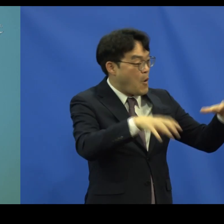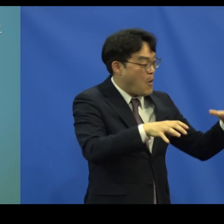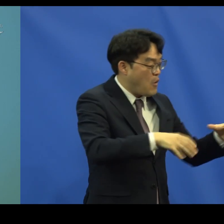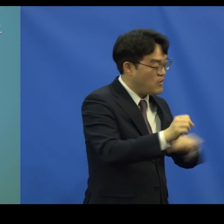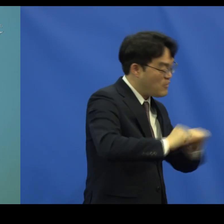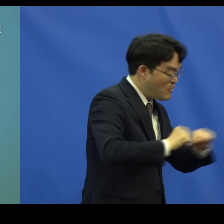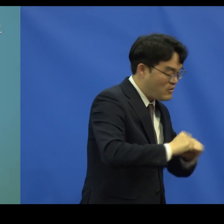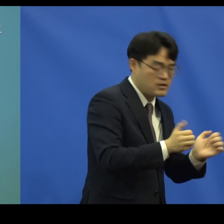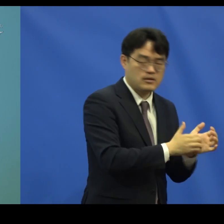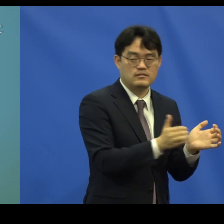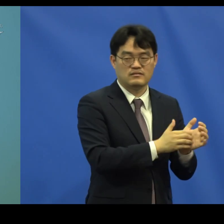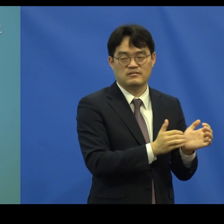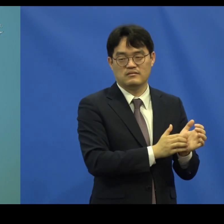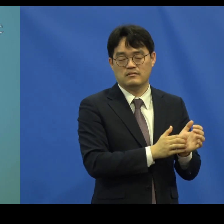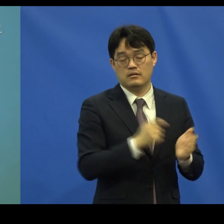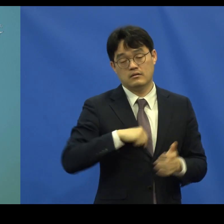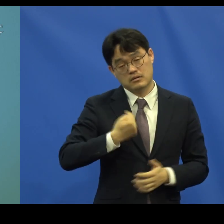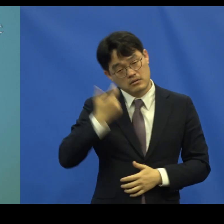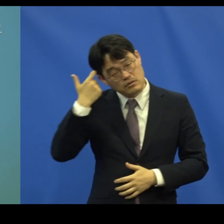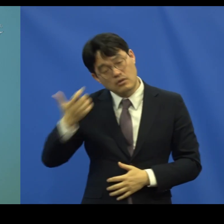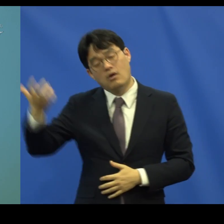그러면 자신의 영혼을